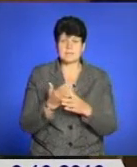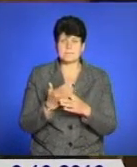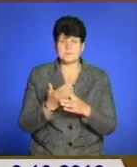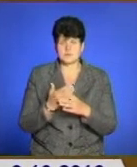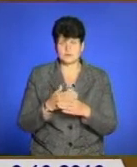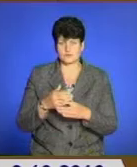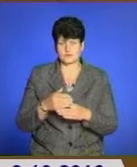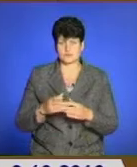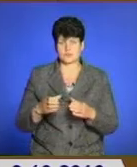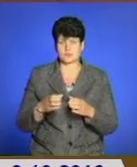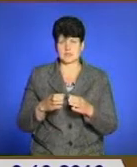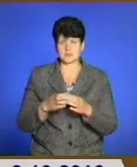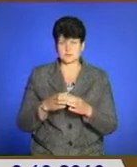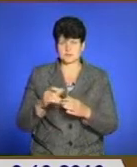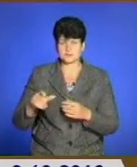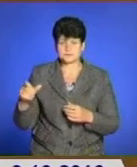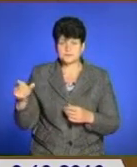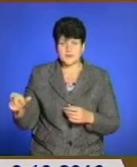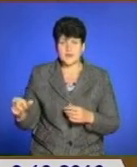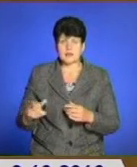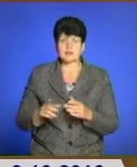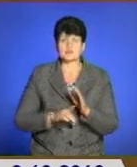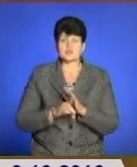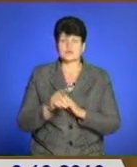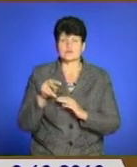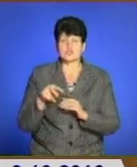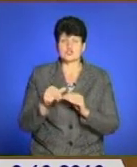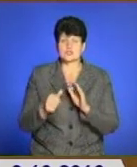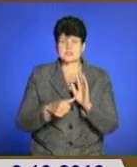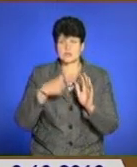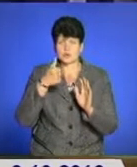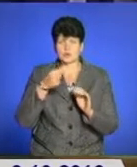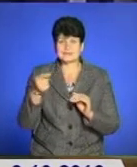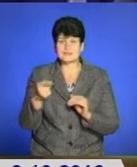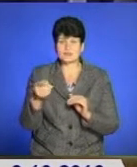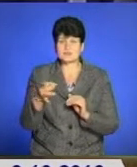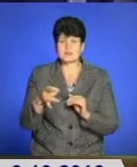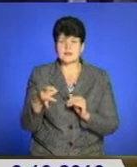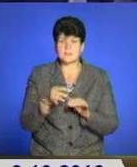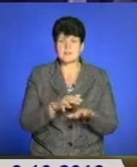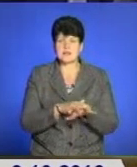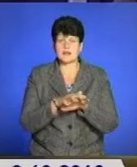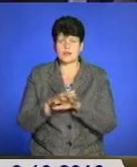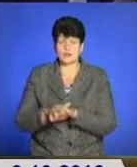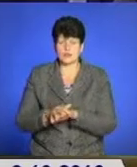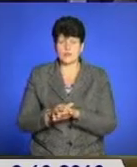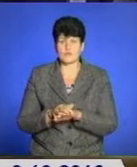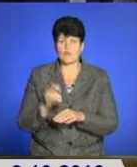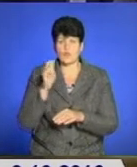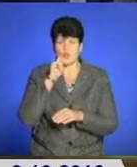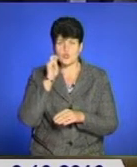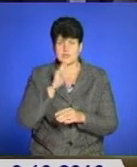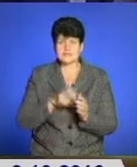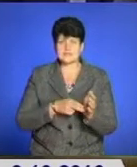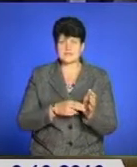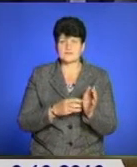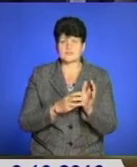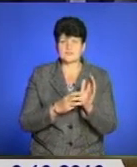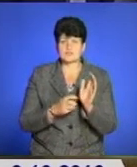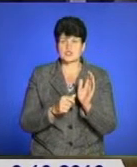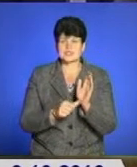громадян. Водночас від початку 2016 року Тернопільський регіон перерахував «Укрзалізниці» лише